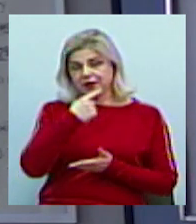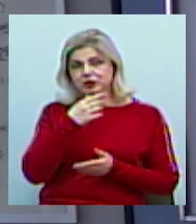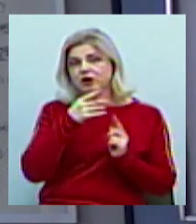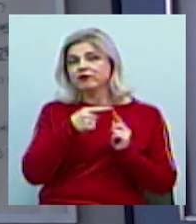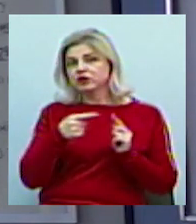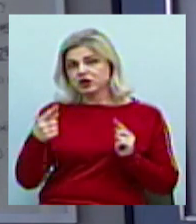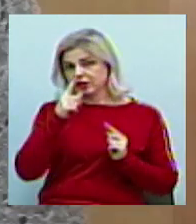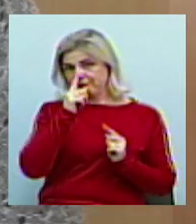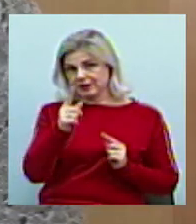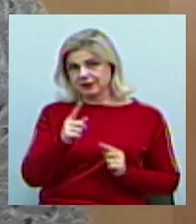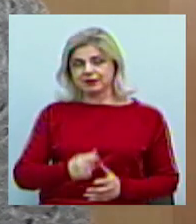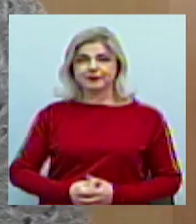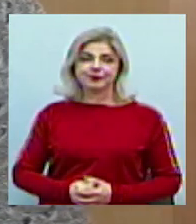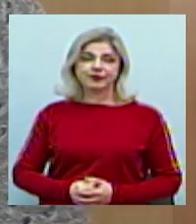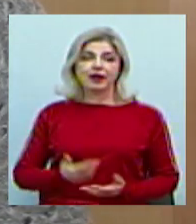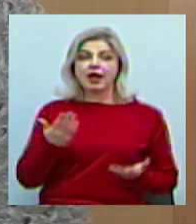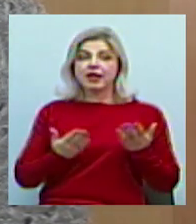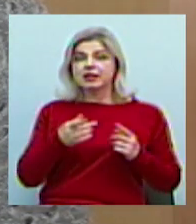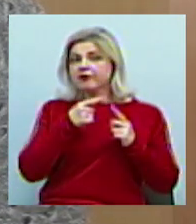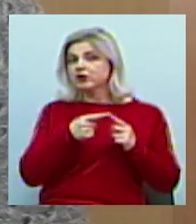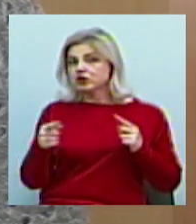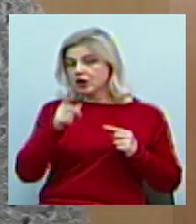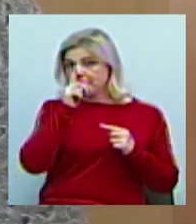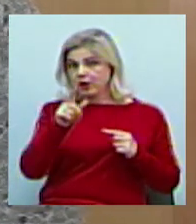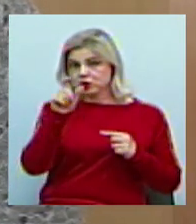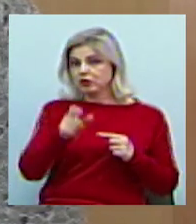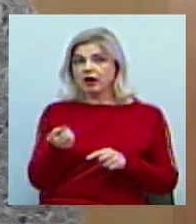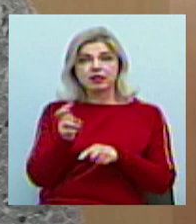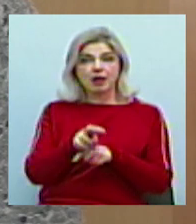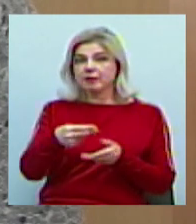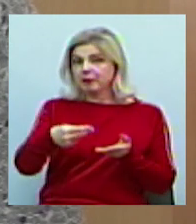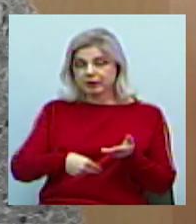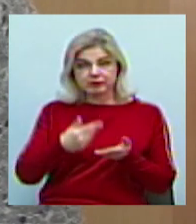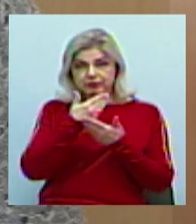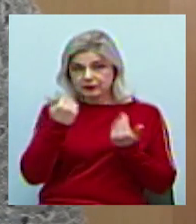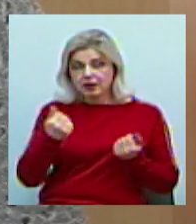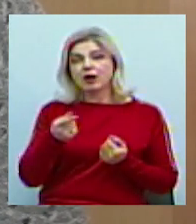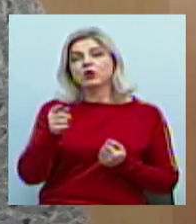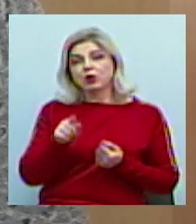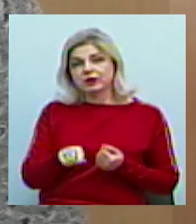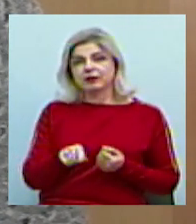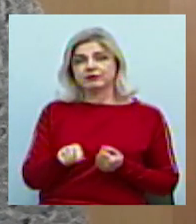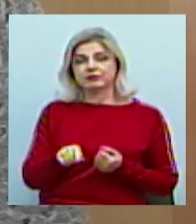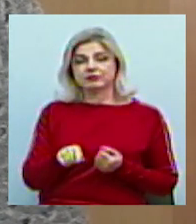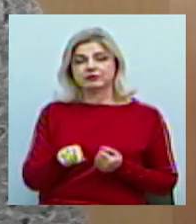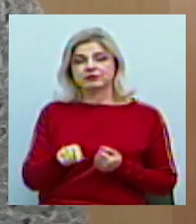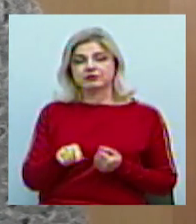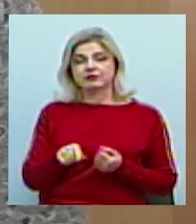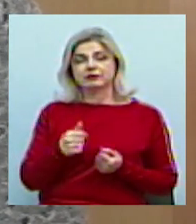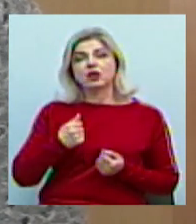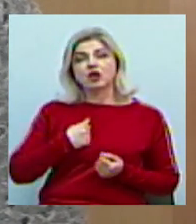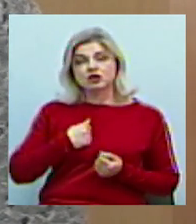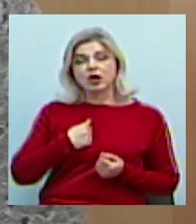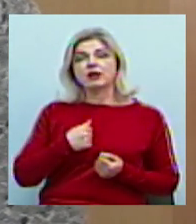протягом місяця. Якщо протягом місяця людина не приходить і не ставить підпис, тоді, на